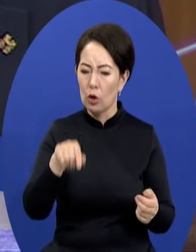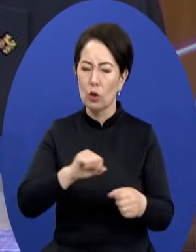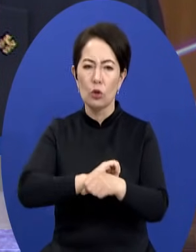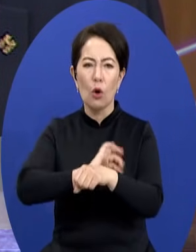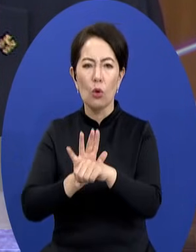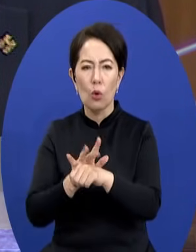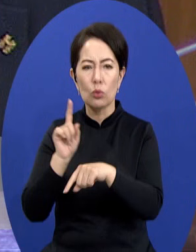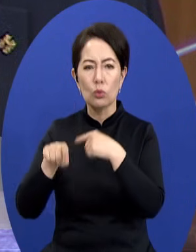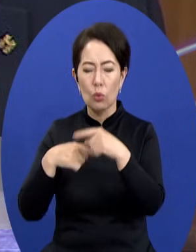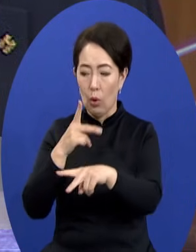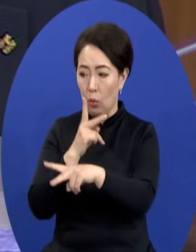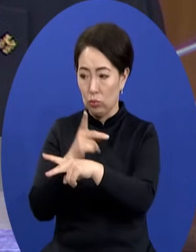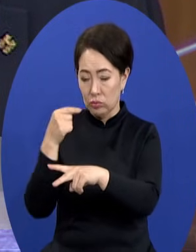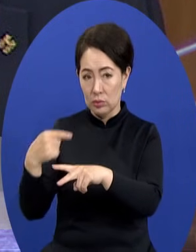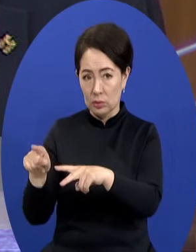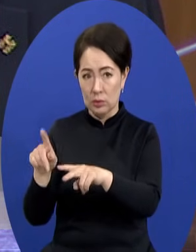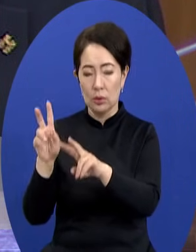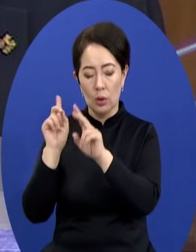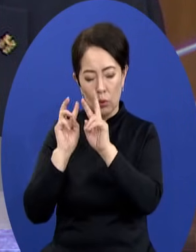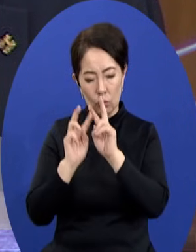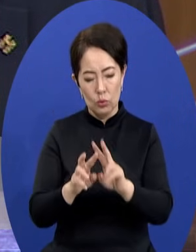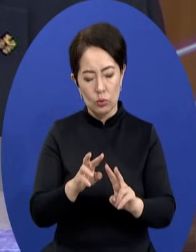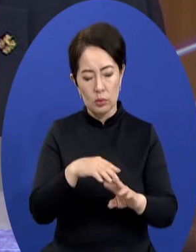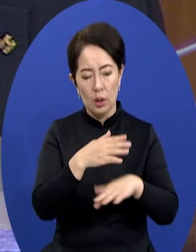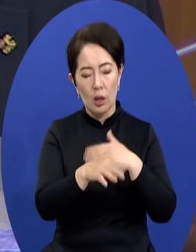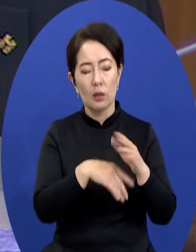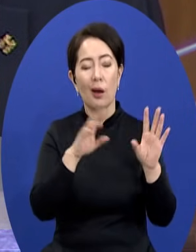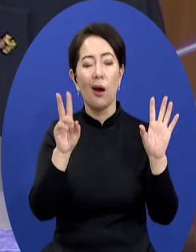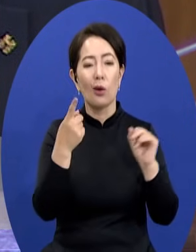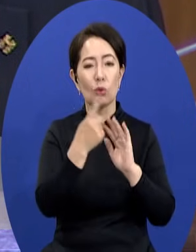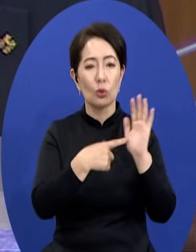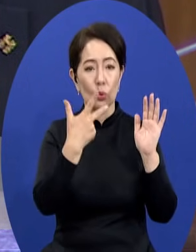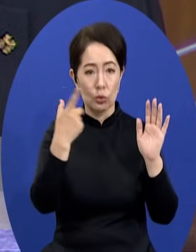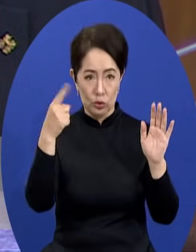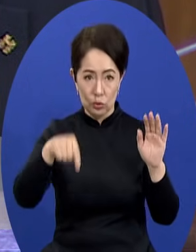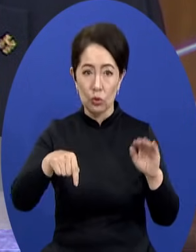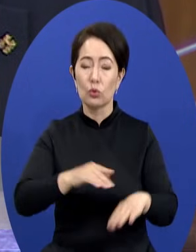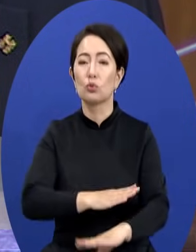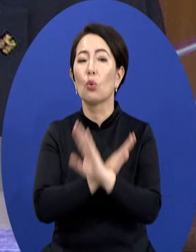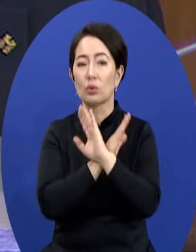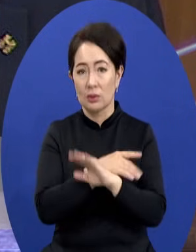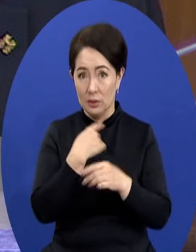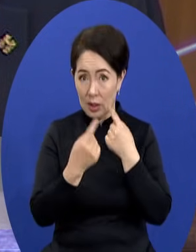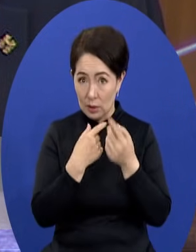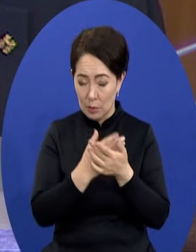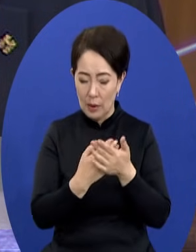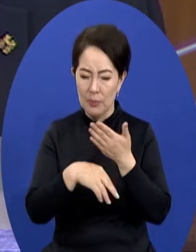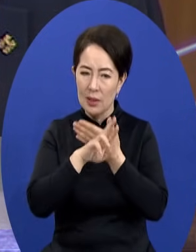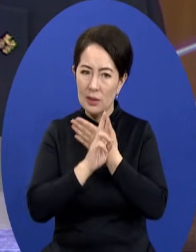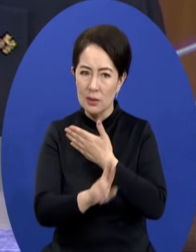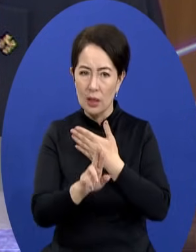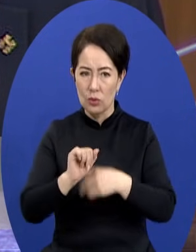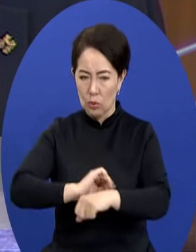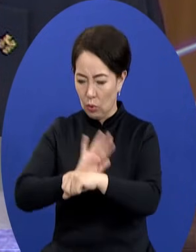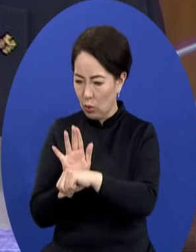энэ 12 сарын 31-ээр нь үйлчлэх зогсооё гэдэг асуудлыг өнөөдөр ерөнхий сайд ярьсан. Юу н цаашдаа бид энэ ковидын